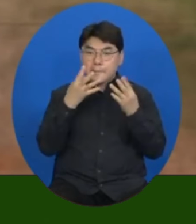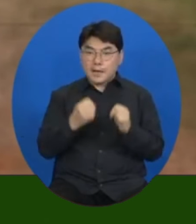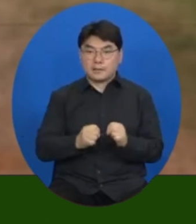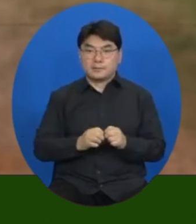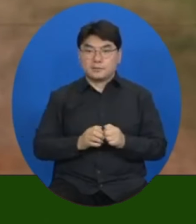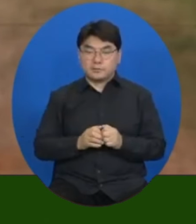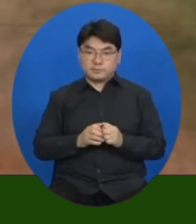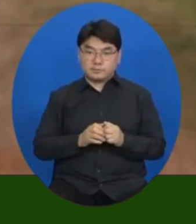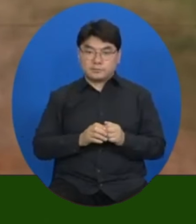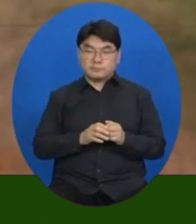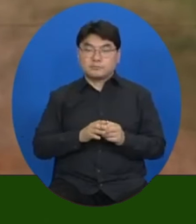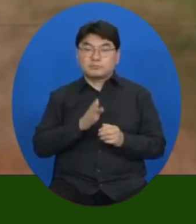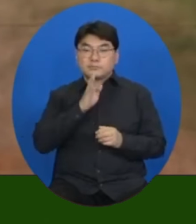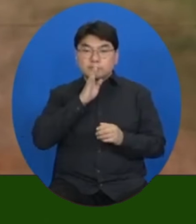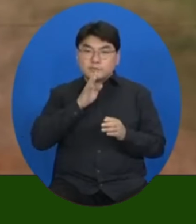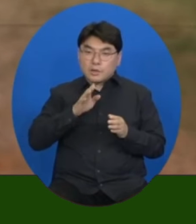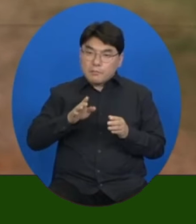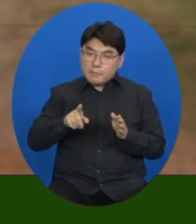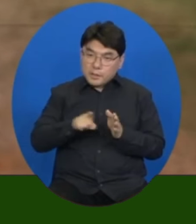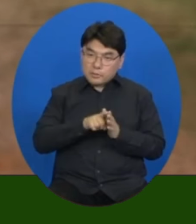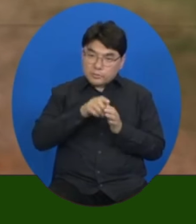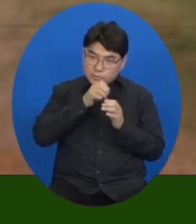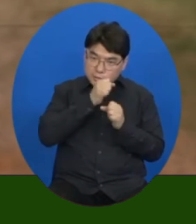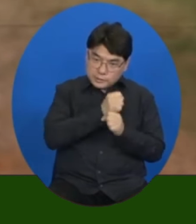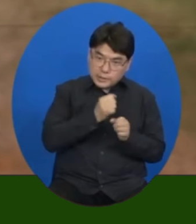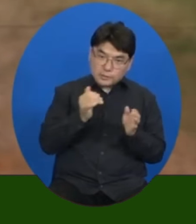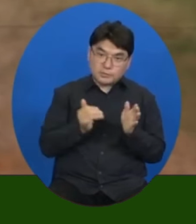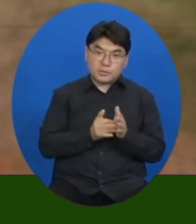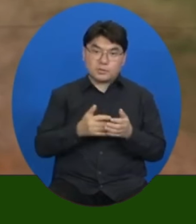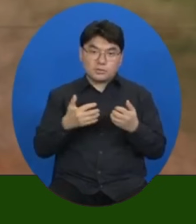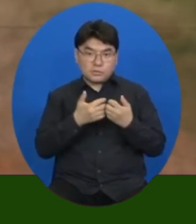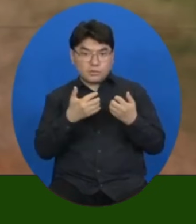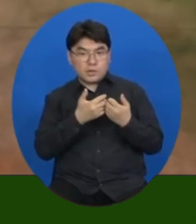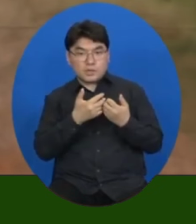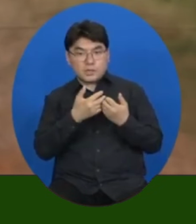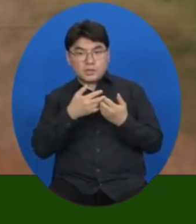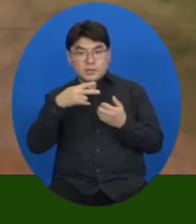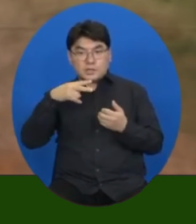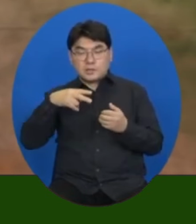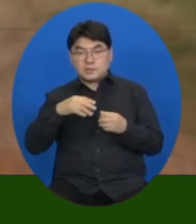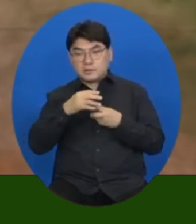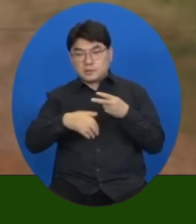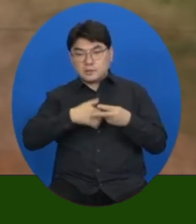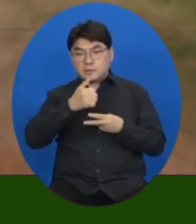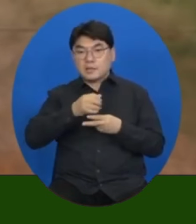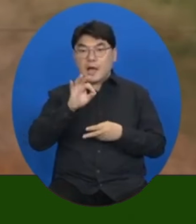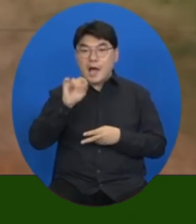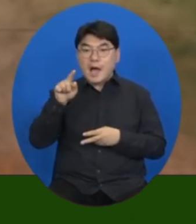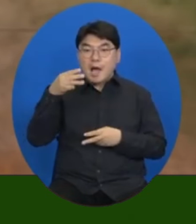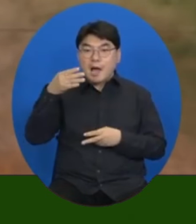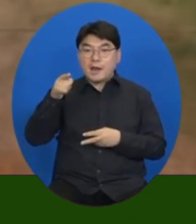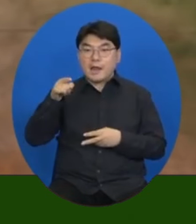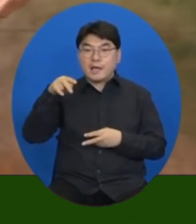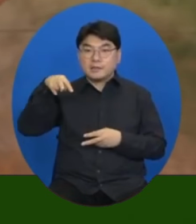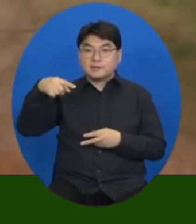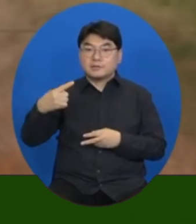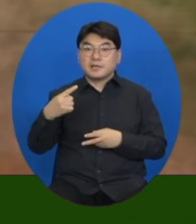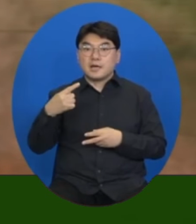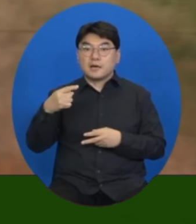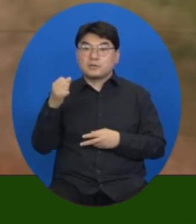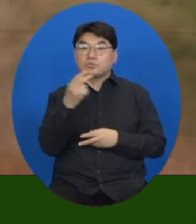믿었어요 의지했습니다 그래서 전쟁의 신 누구요 아라고 하는 신을 제 다